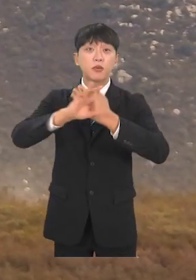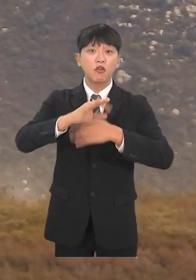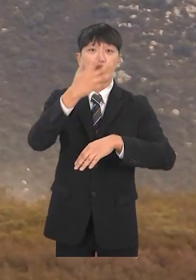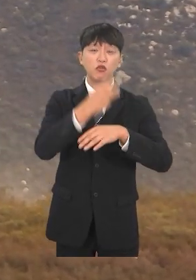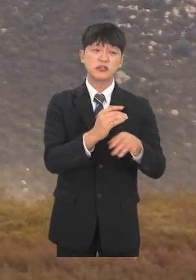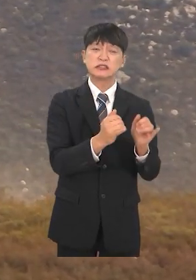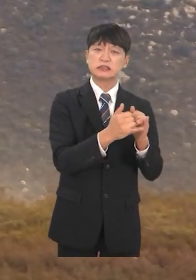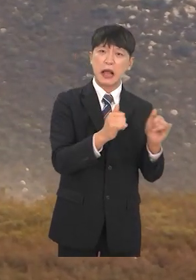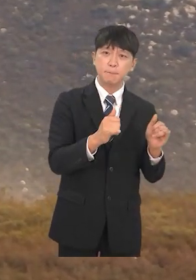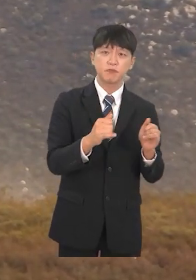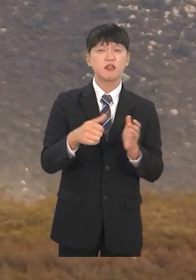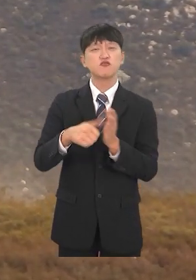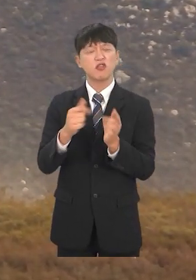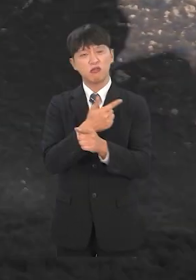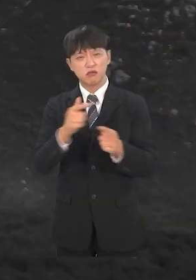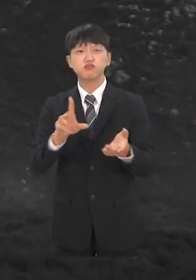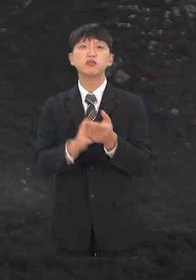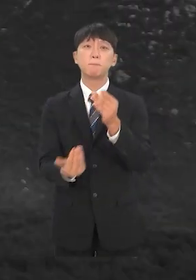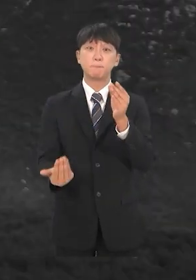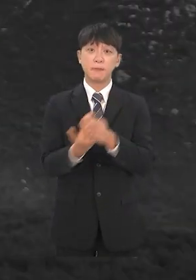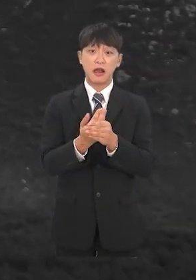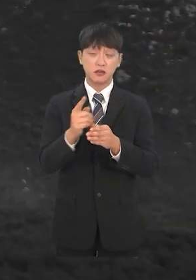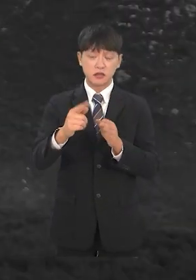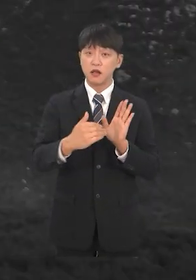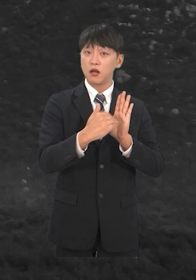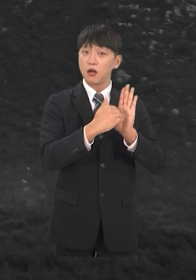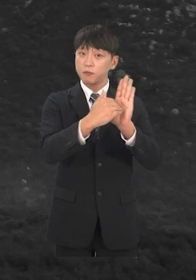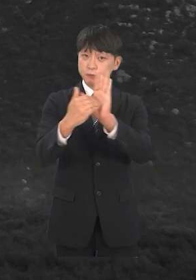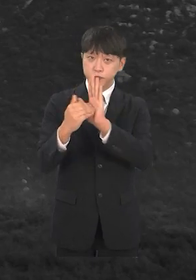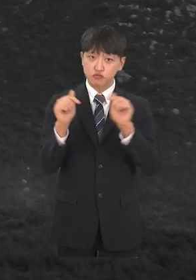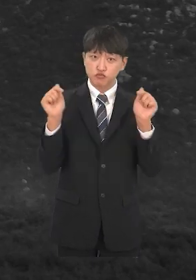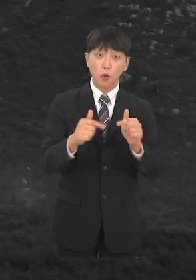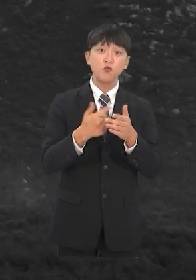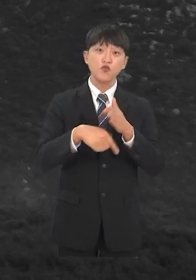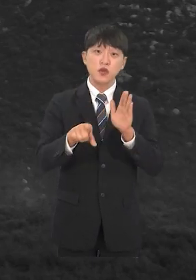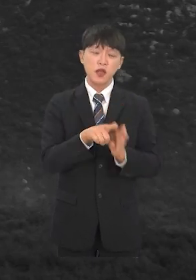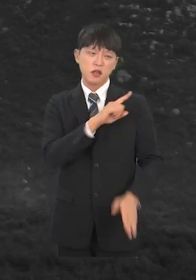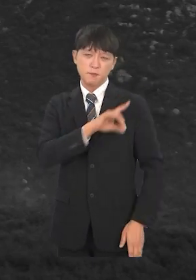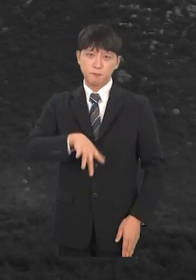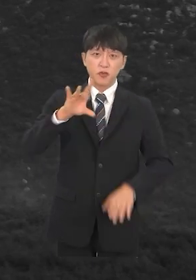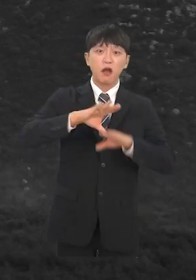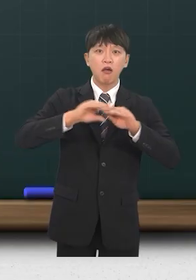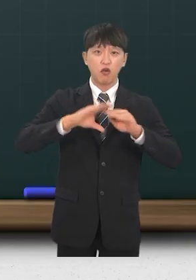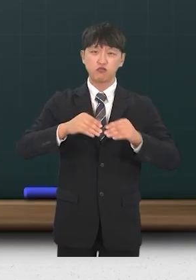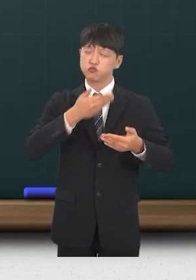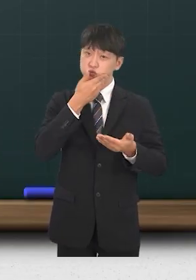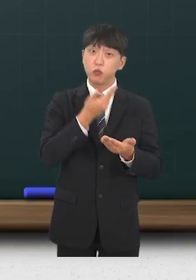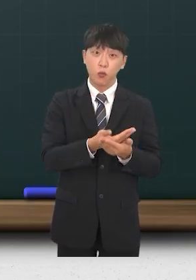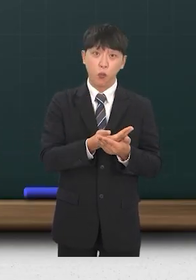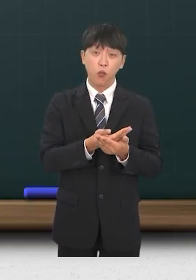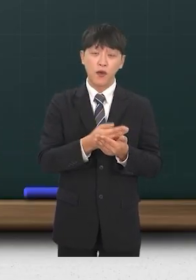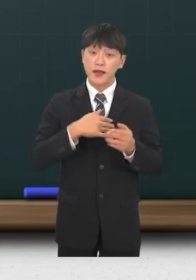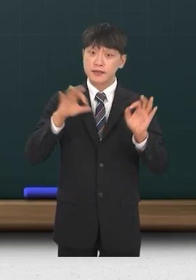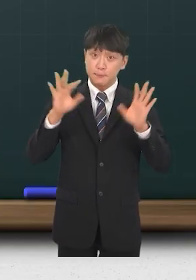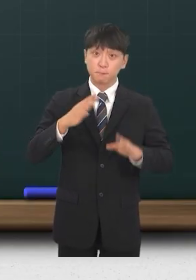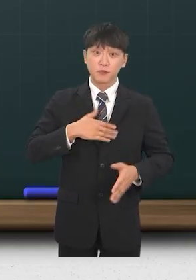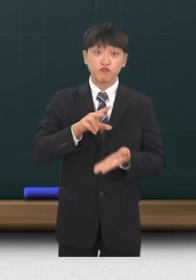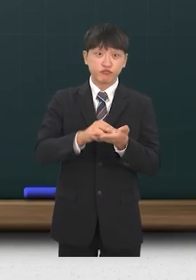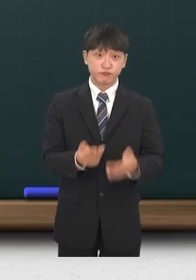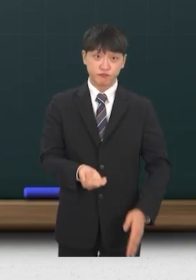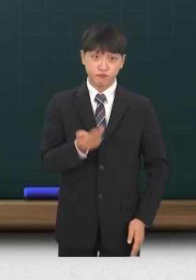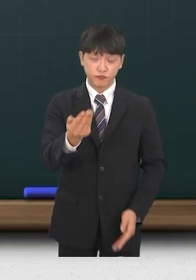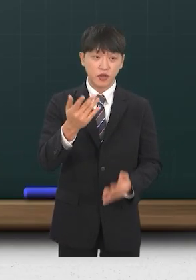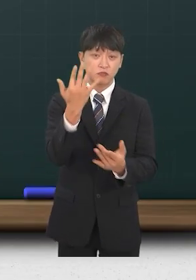물질적 피해가 어마어마한데요. 이에 따른 피해를 줄이기 위해선 초기 진압이 매우 중요하답니다. 여기서 깜짝 퀴즈.